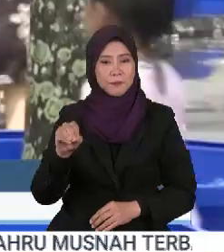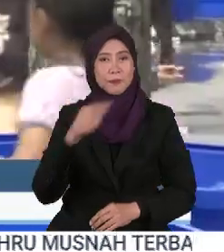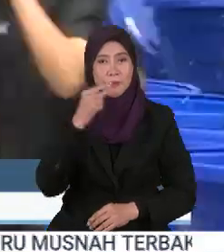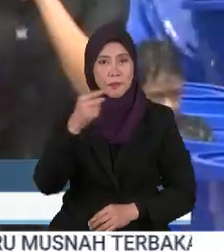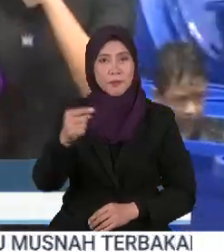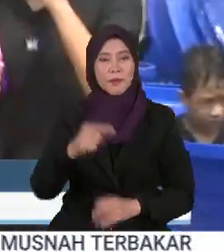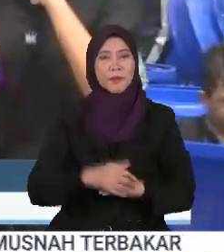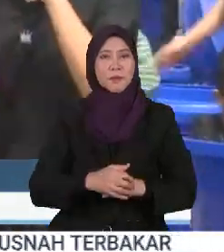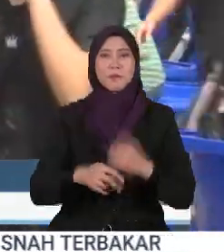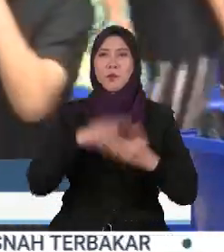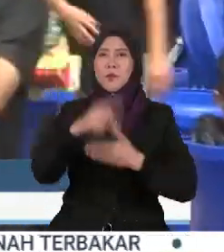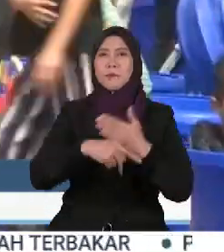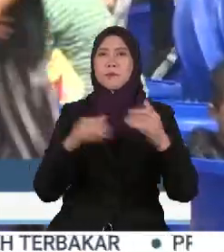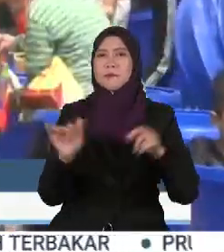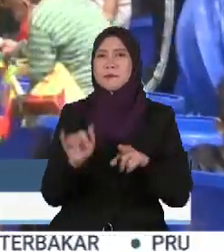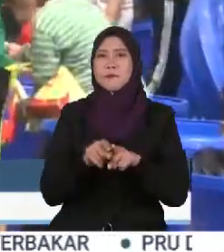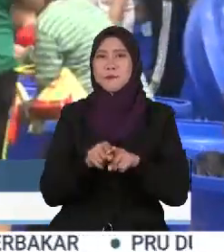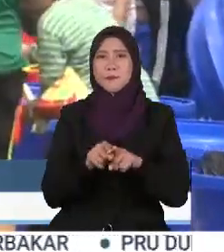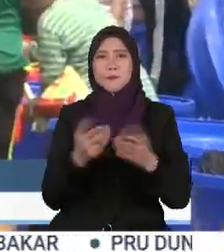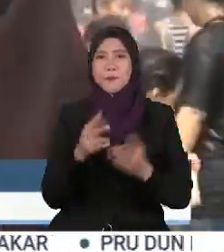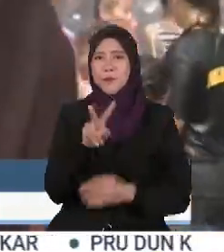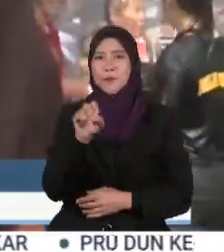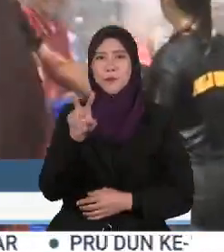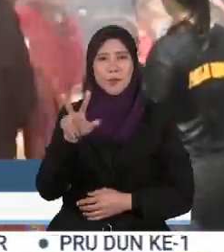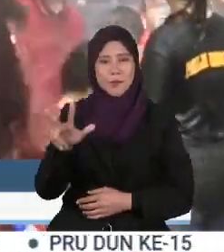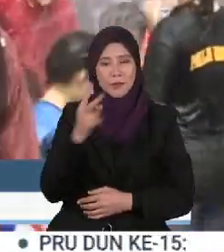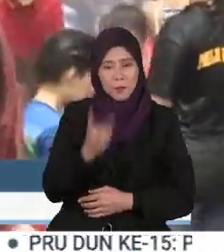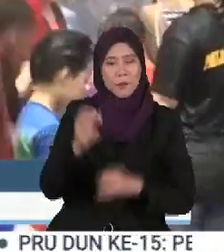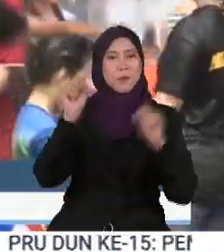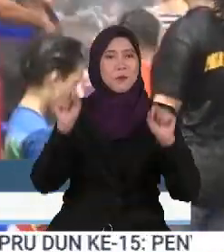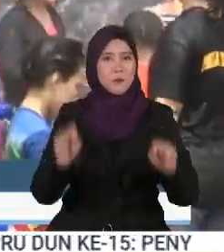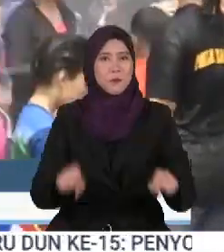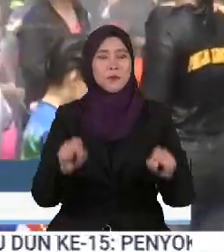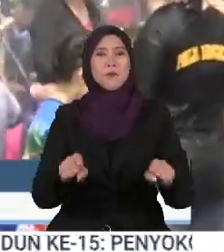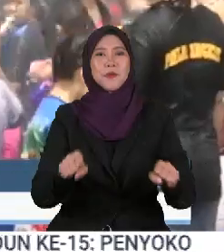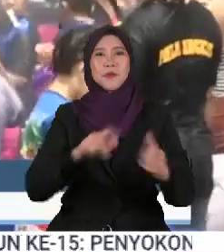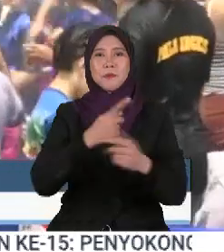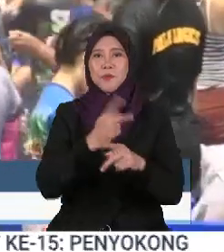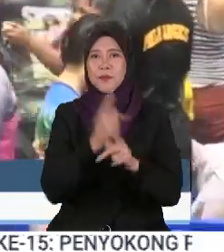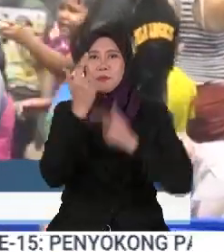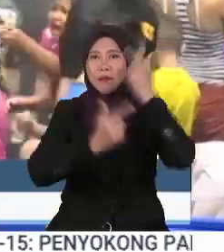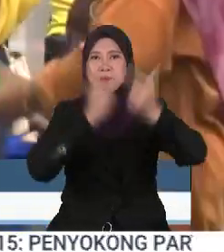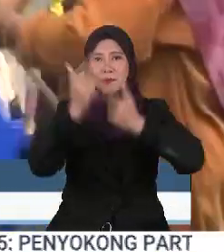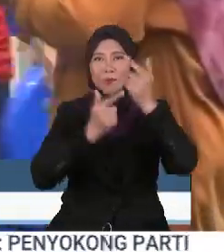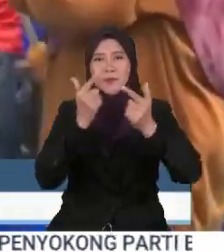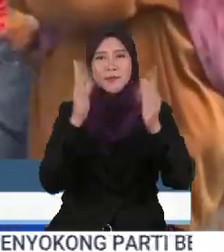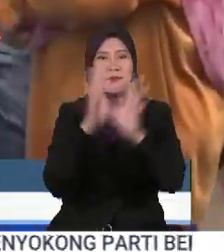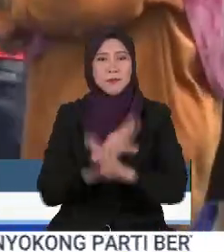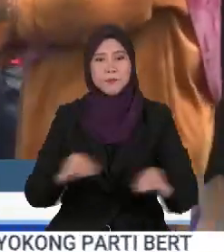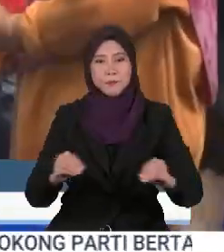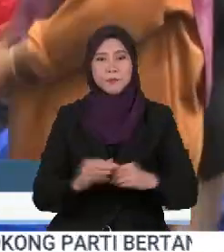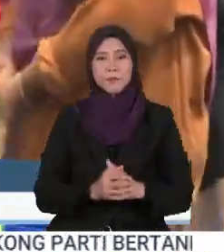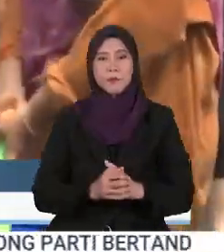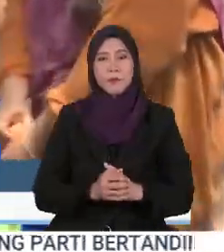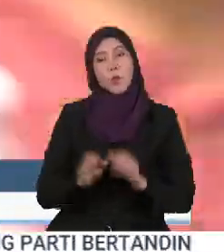berkata, acara seperti Karnival Sibujaya 2023 dilihat mampu menjadi salah satu produk pelancongan di negeri ini.